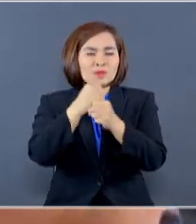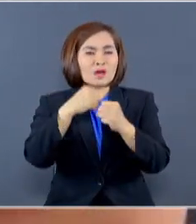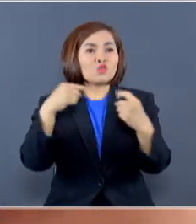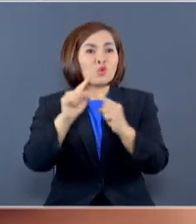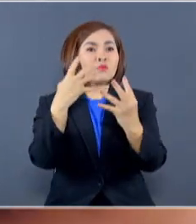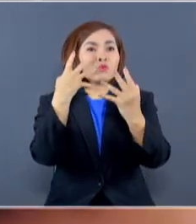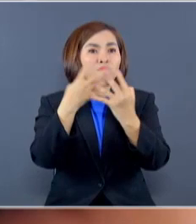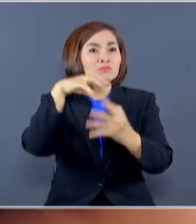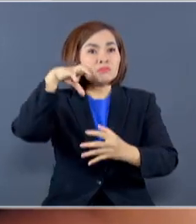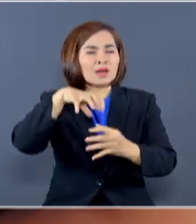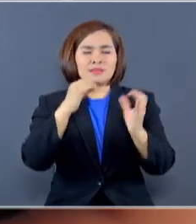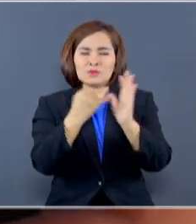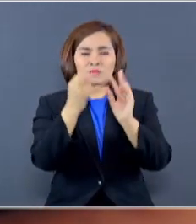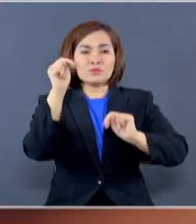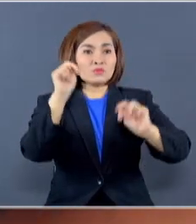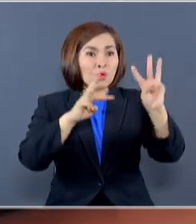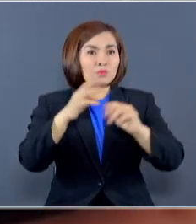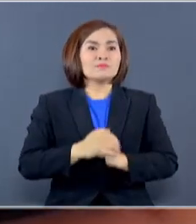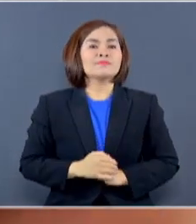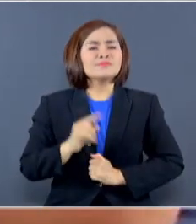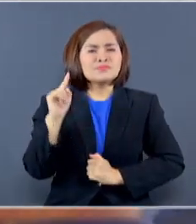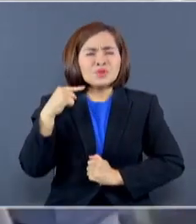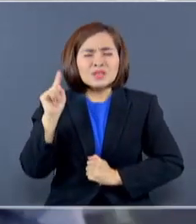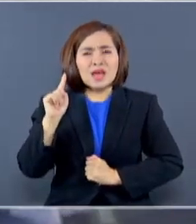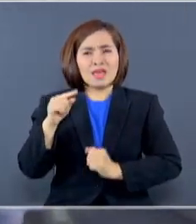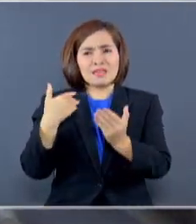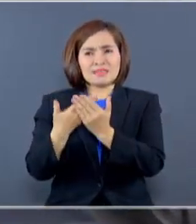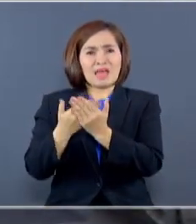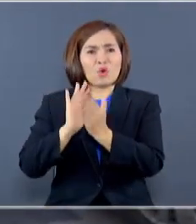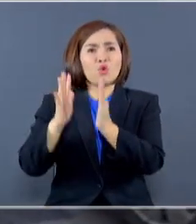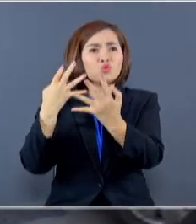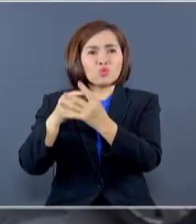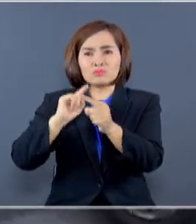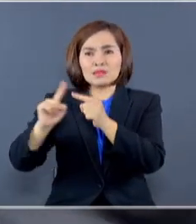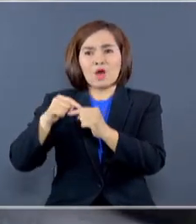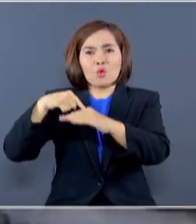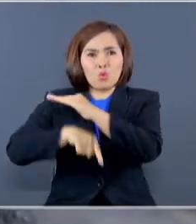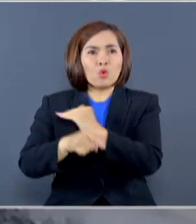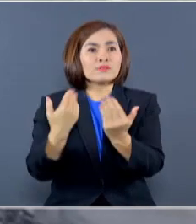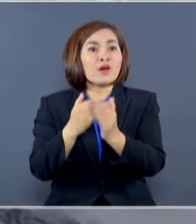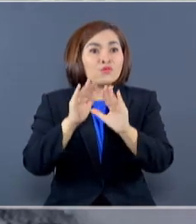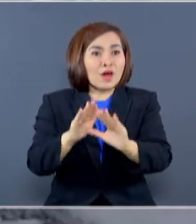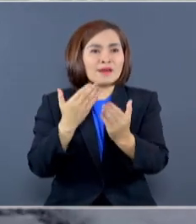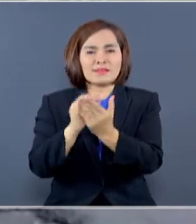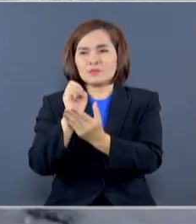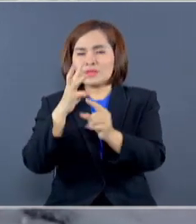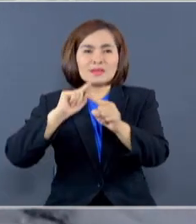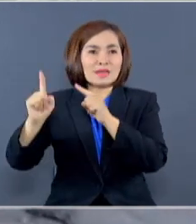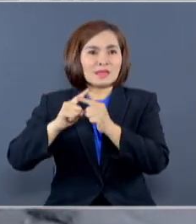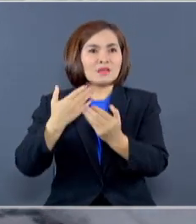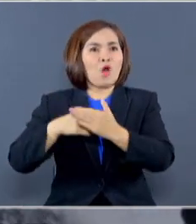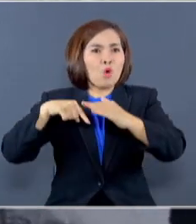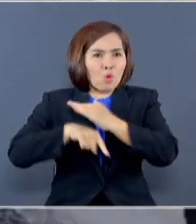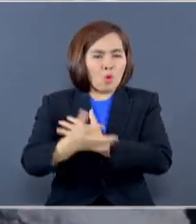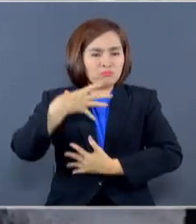างนครสวรรค์ตัวของผู้ก่อเหตุโกงเงินผู้ต้องขังในเรือนจำฮะทั้งเงินฝากและเงินสวัสดิการร้านค้าเป็